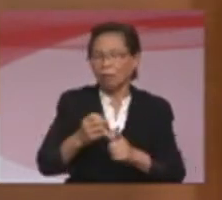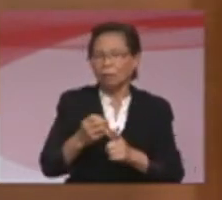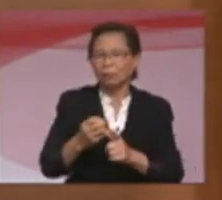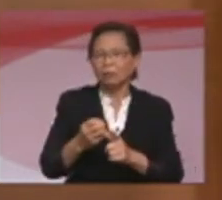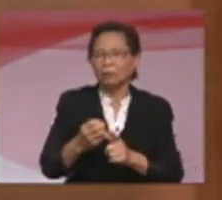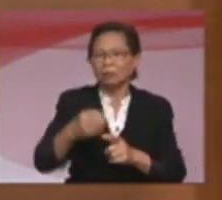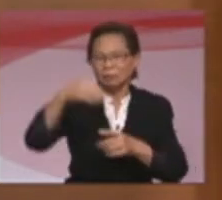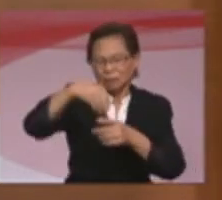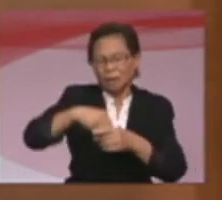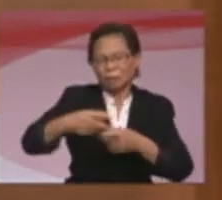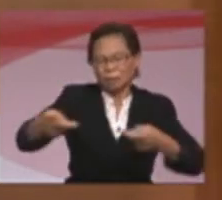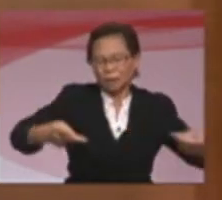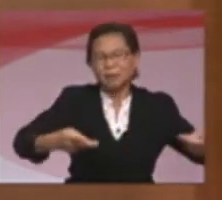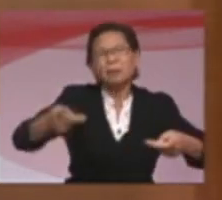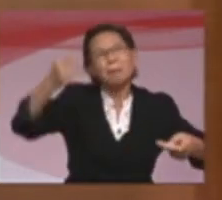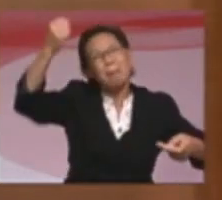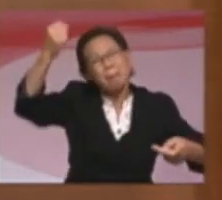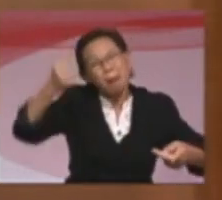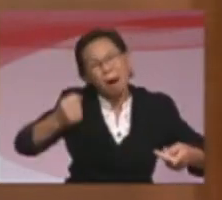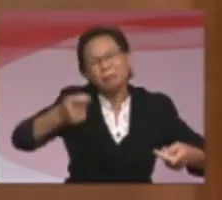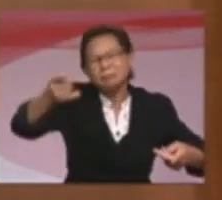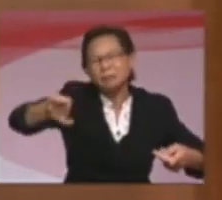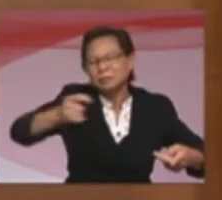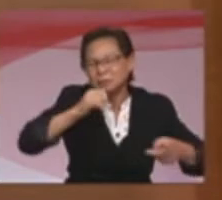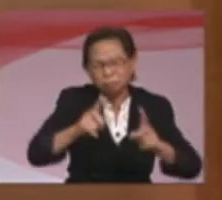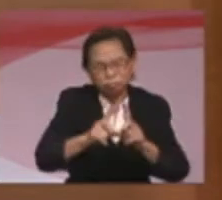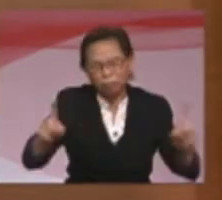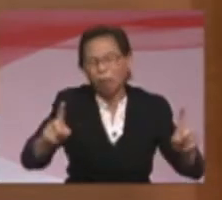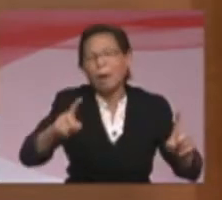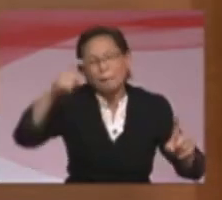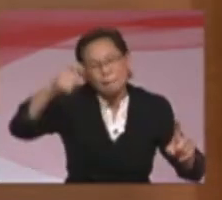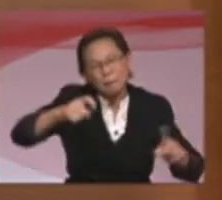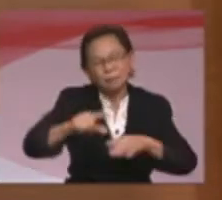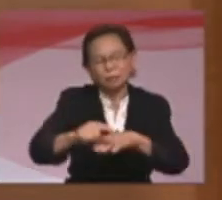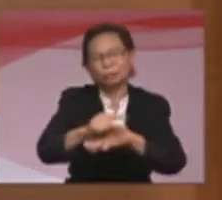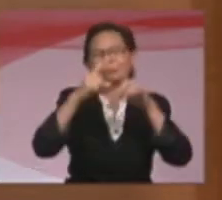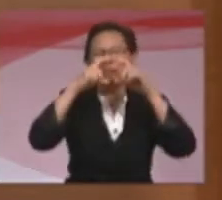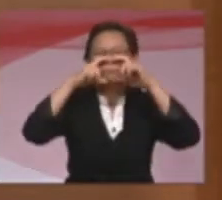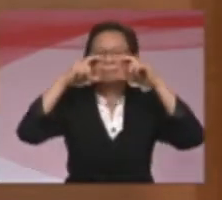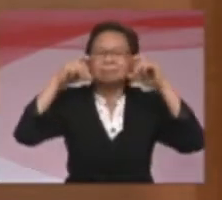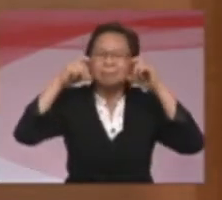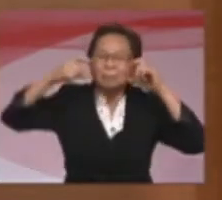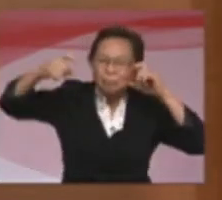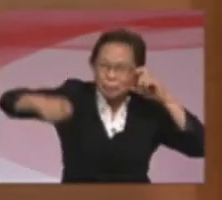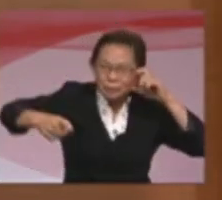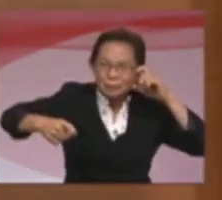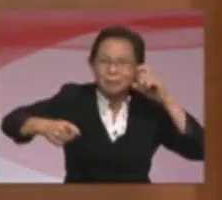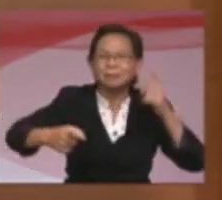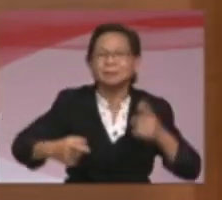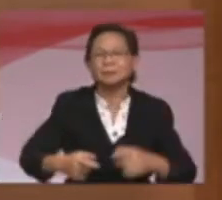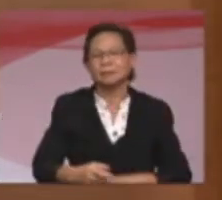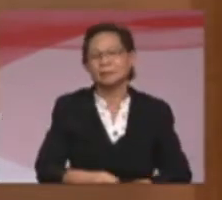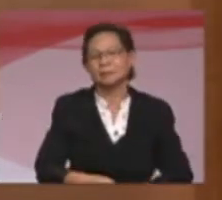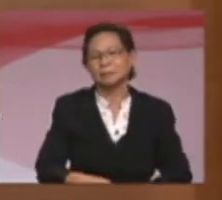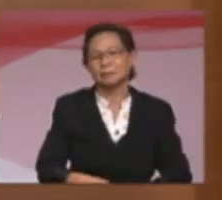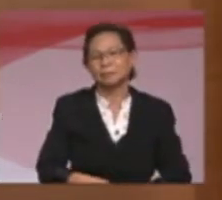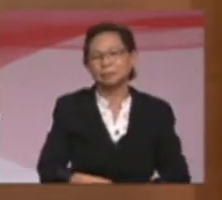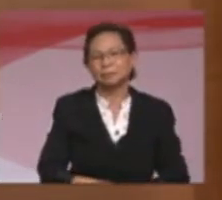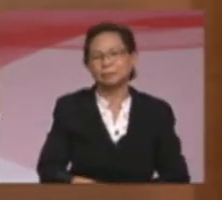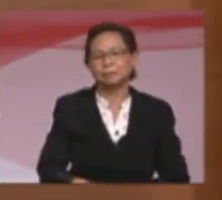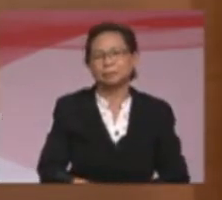penjarakan sosial di dalam kenderaan awam, mereka mesti memakai pelitup muka ataupun mask, topeng